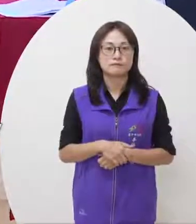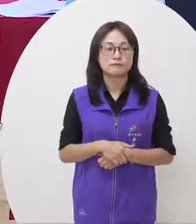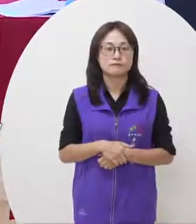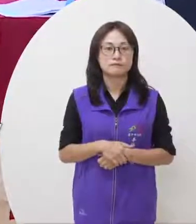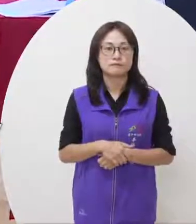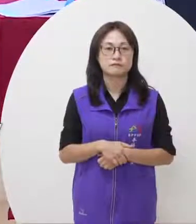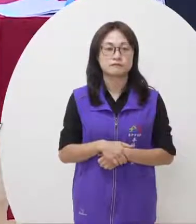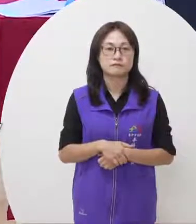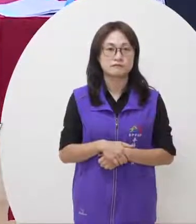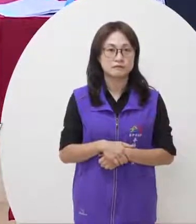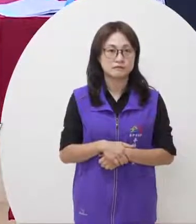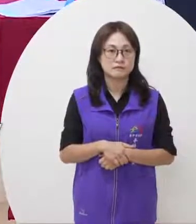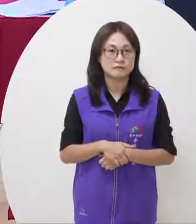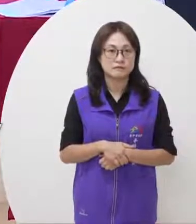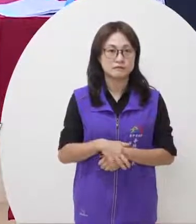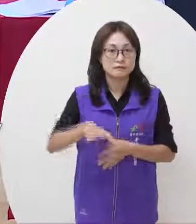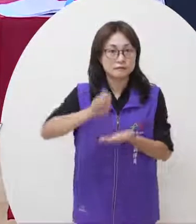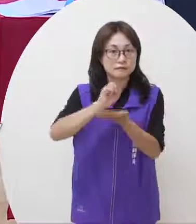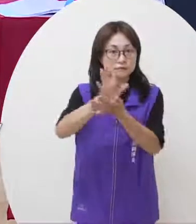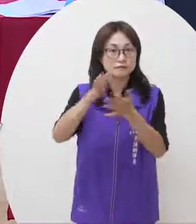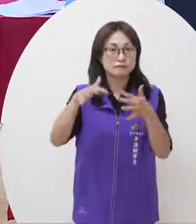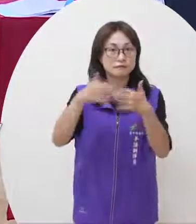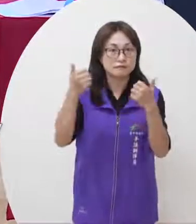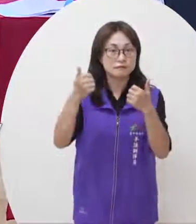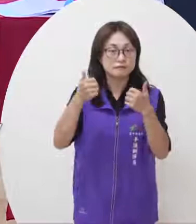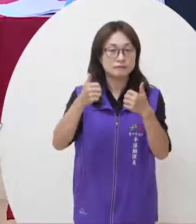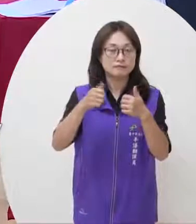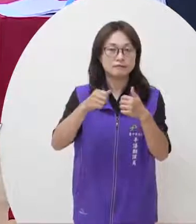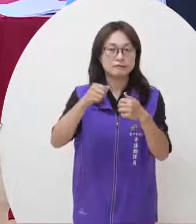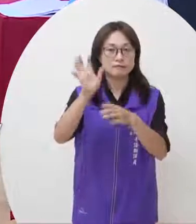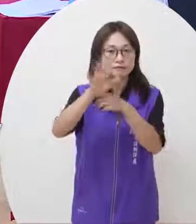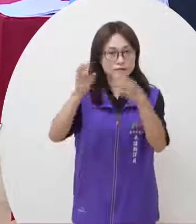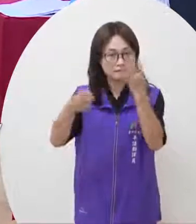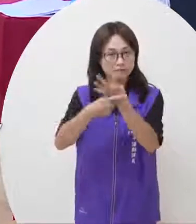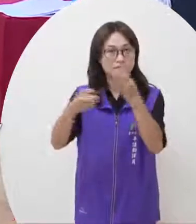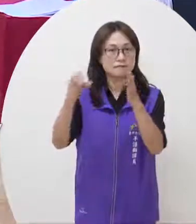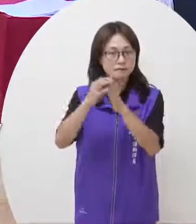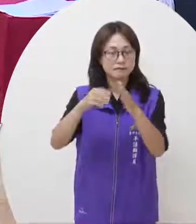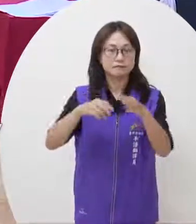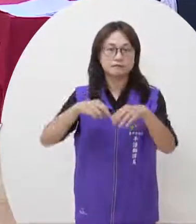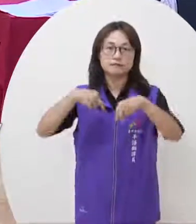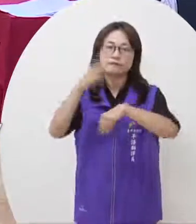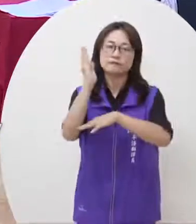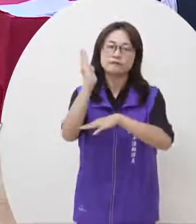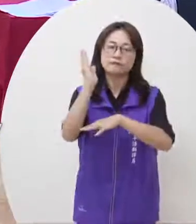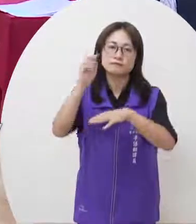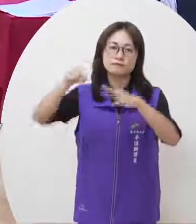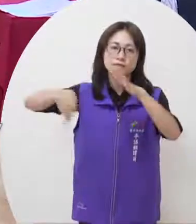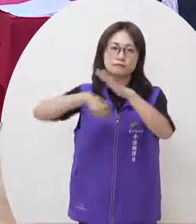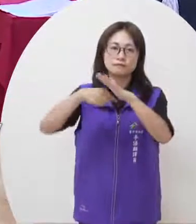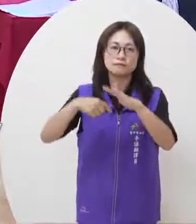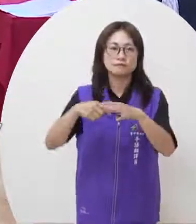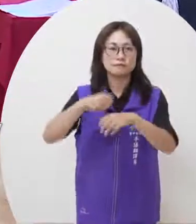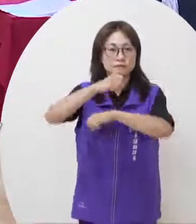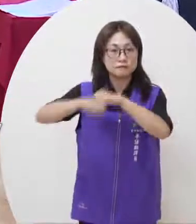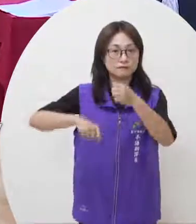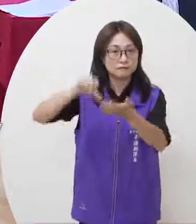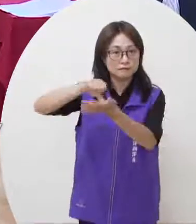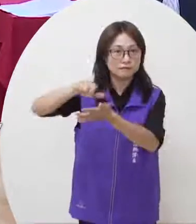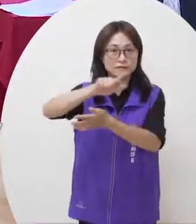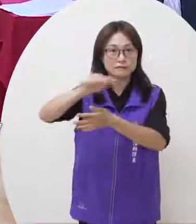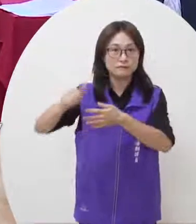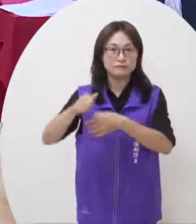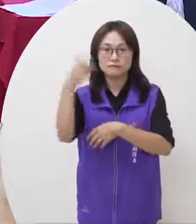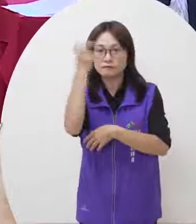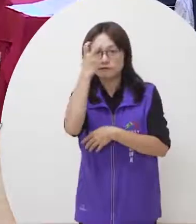农01，提案机关农业局，案由行政院农业委员会动植物防疫检疫局